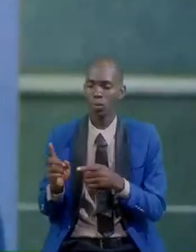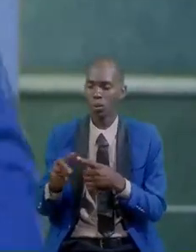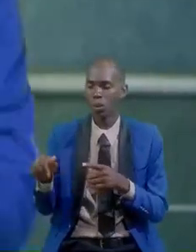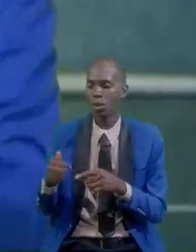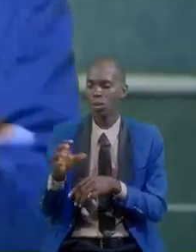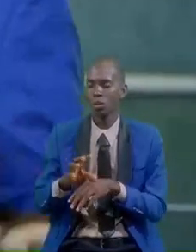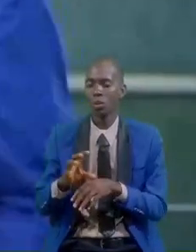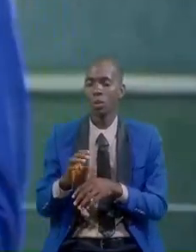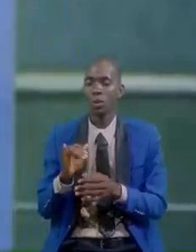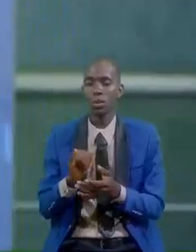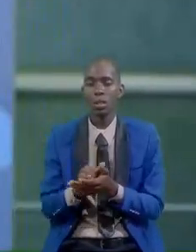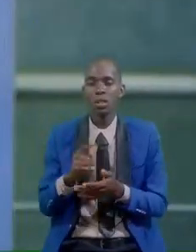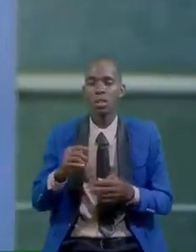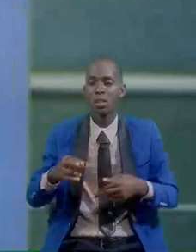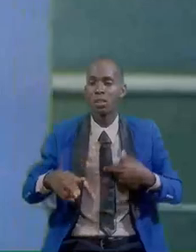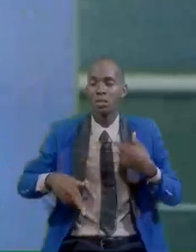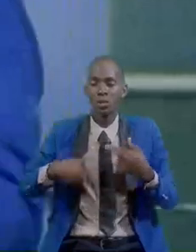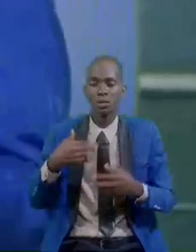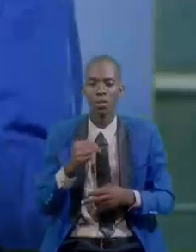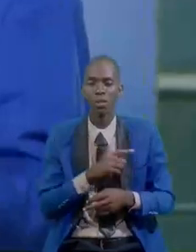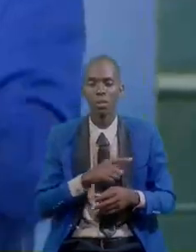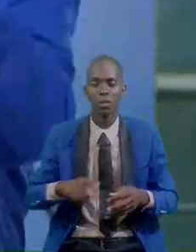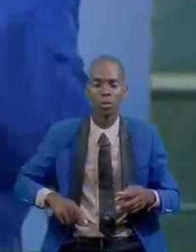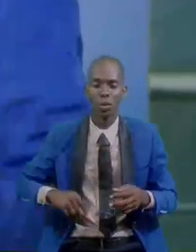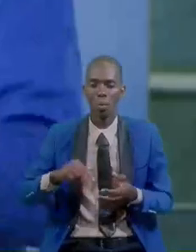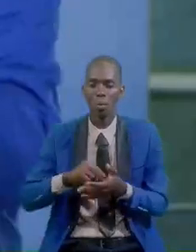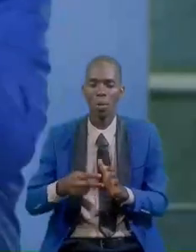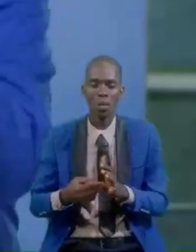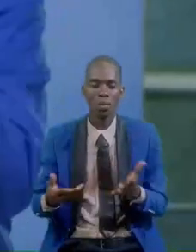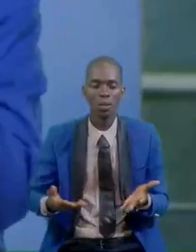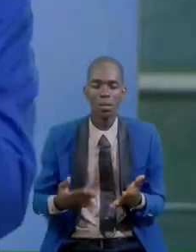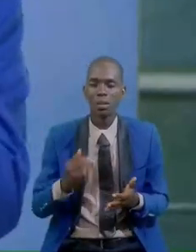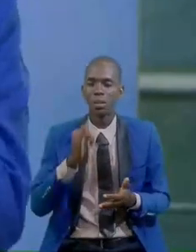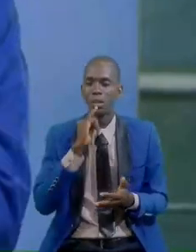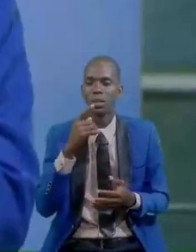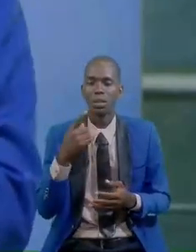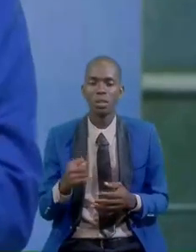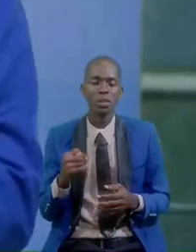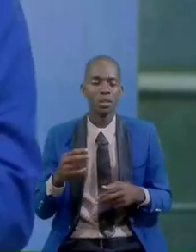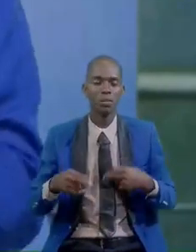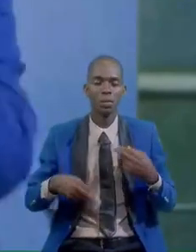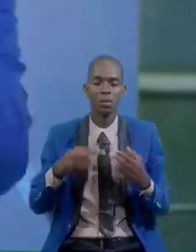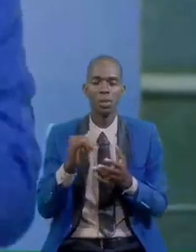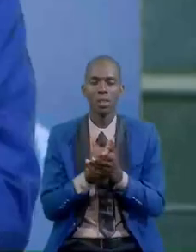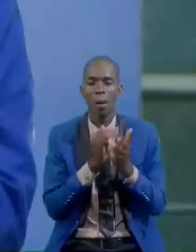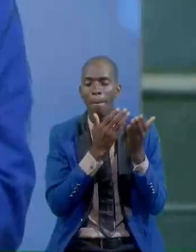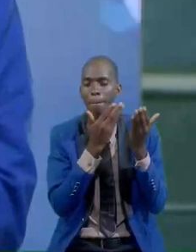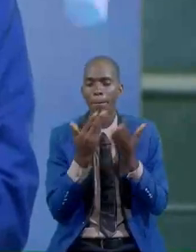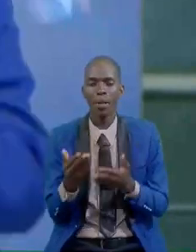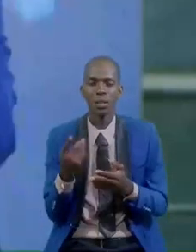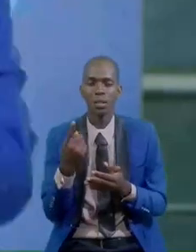le Seigneur nous parle ici est le réveil qui apporte son esprit, l'esprit de